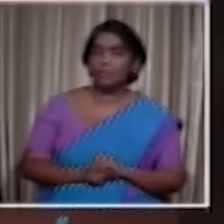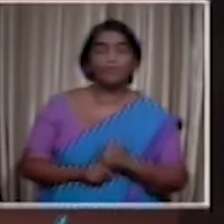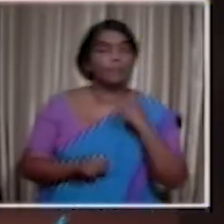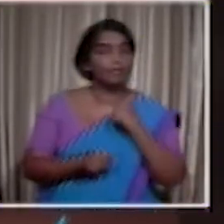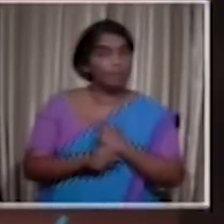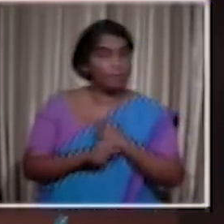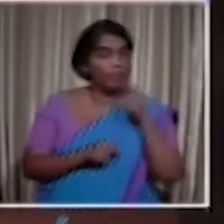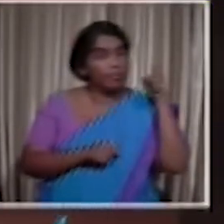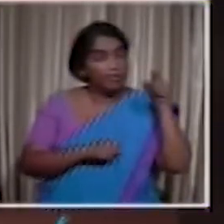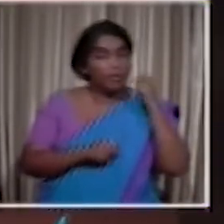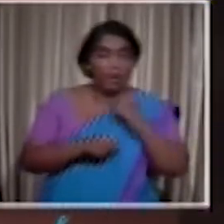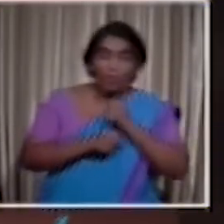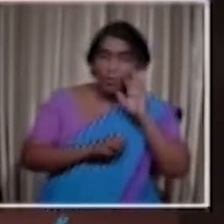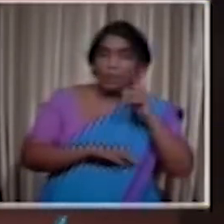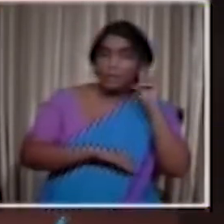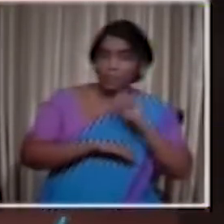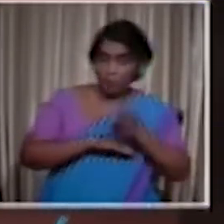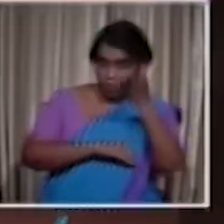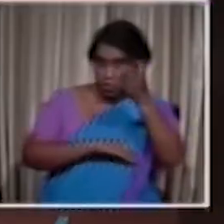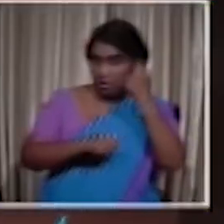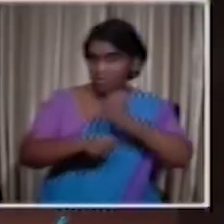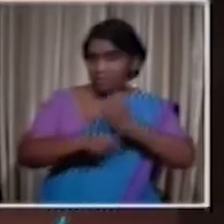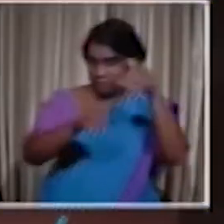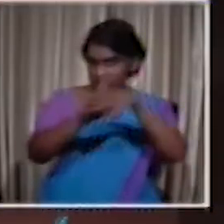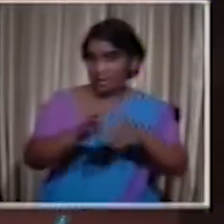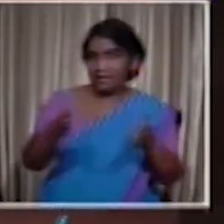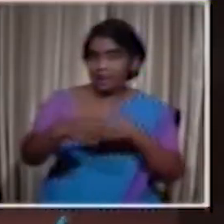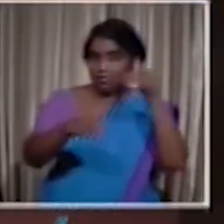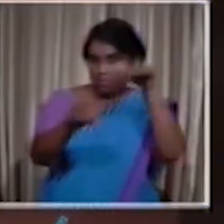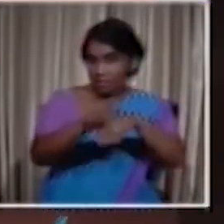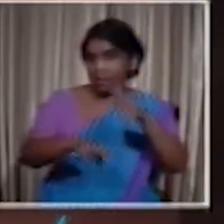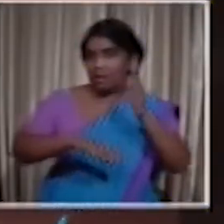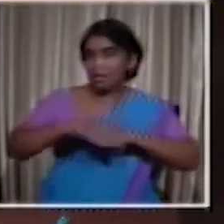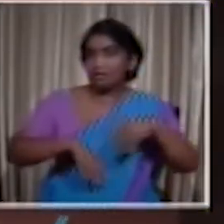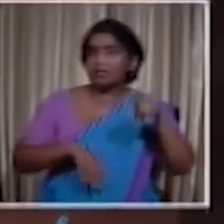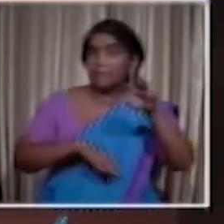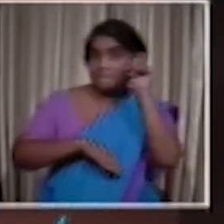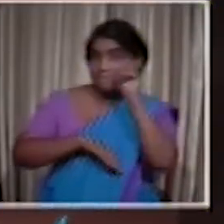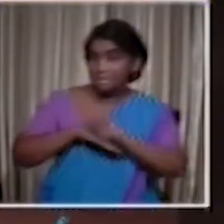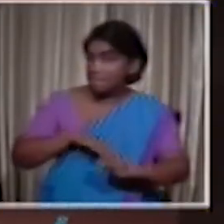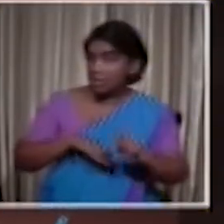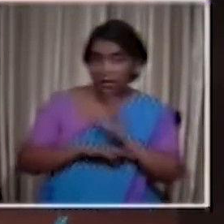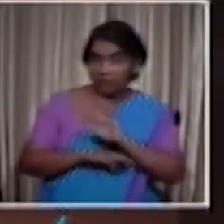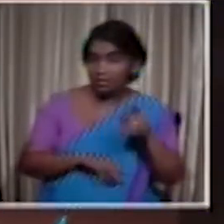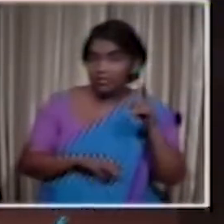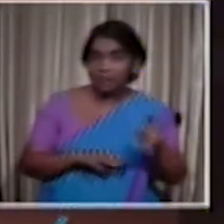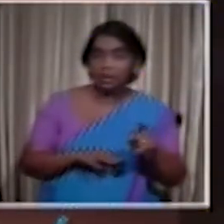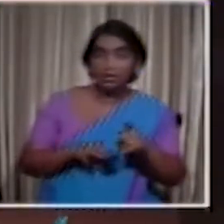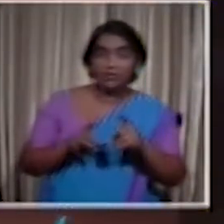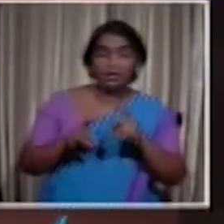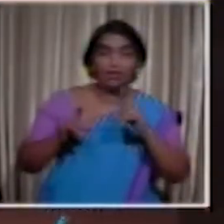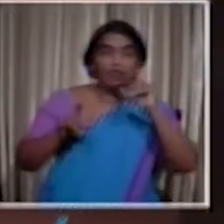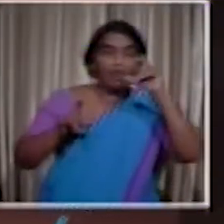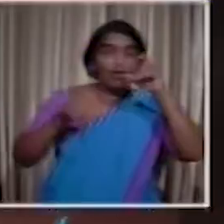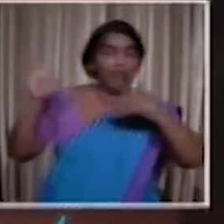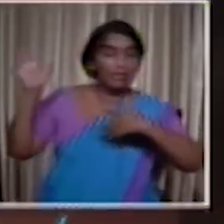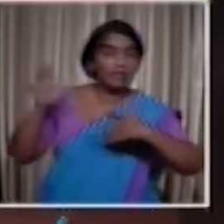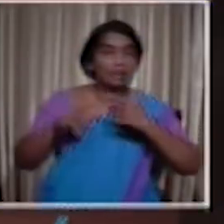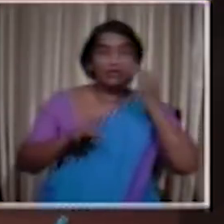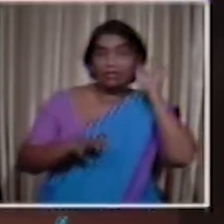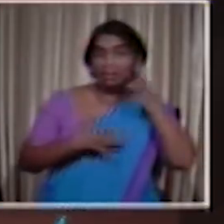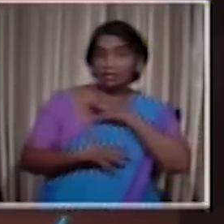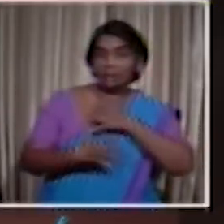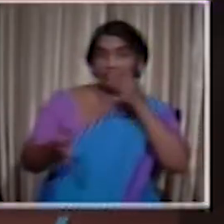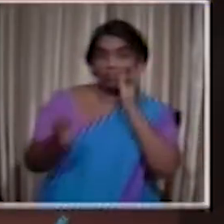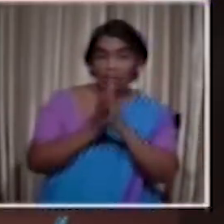ආණ්ඩුවම සැලසුම් කරලා තමුන්නාසගේ ආණ්ඩුවම තමුන්නාසෙත් කැබිනට් මණ්ඩලෙ හොබපු ආණ්ඩුවම සැලසුම් කරලා නෙවෙයිද හෙට්ටි වීදියේ ගිනි තිබ්බේ? දෙමළ මිනිස්සු ඝාතනය